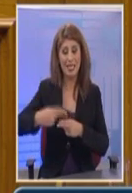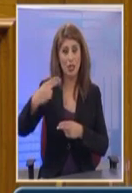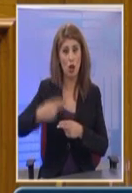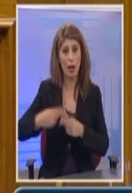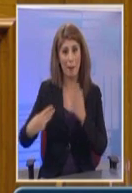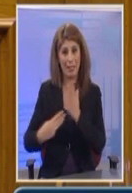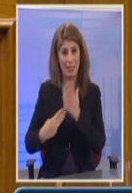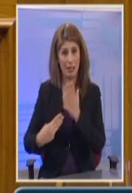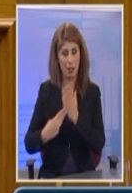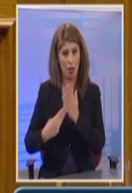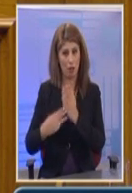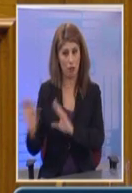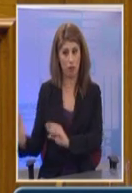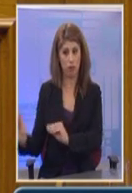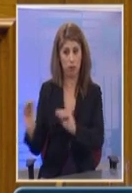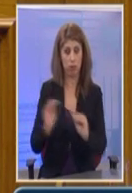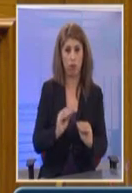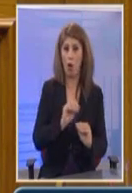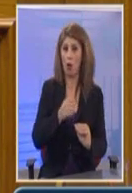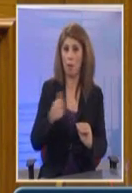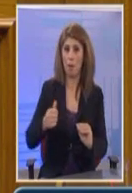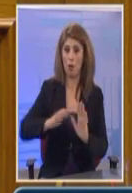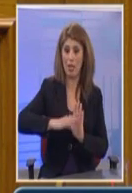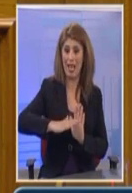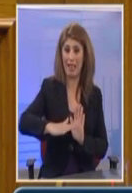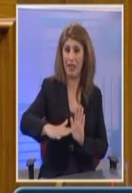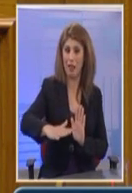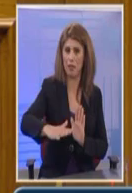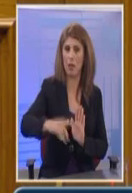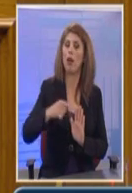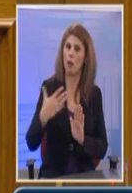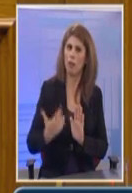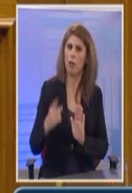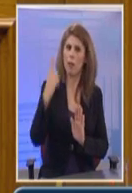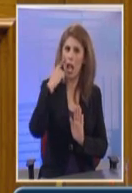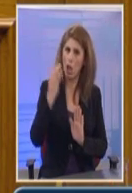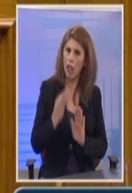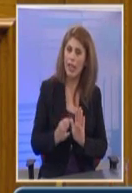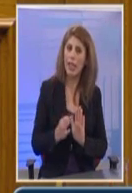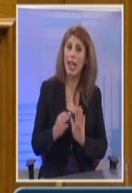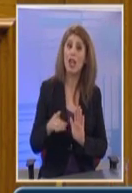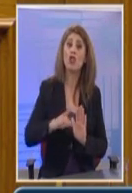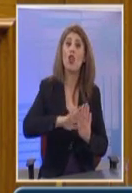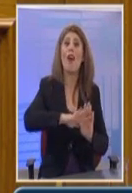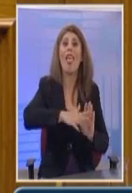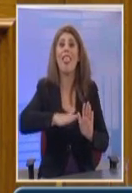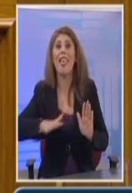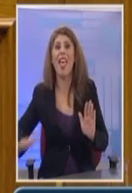με τη Συρία, όχι απλά στις ακτές της, που θα είχε μια λογική, στο